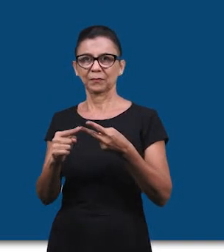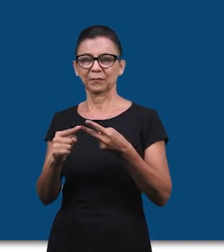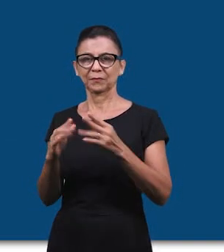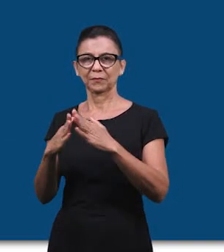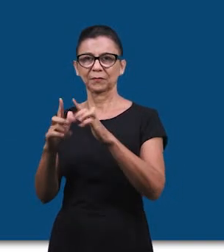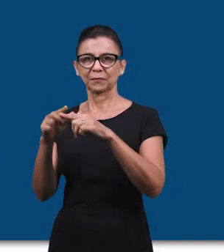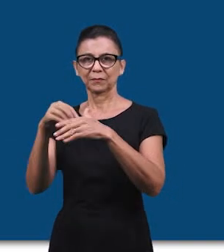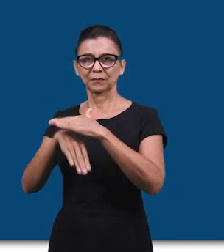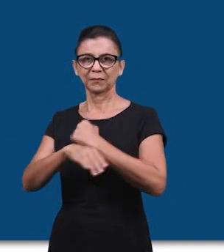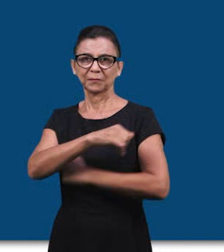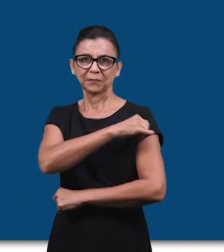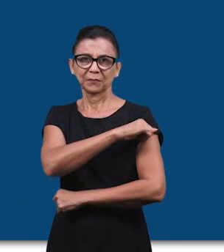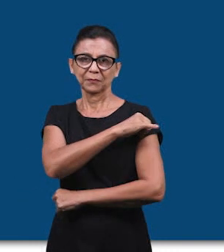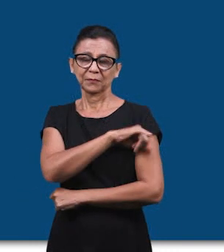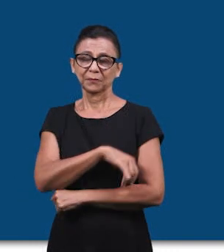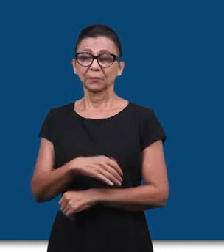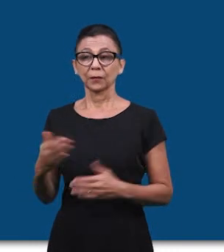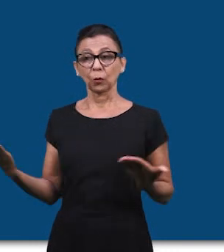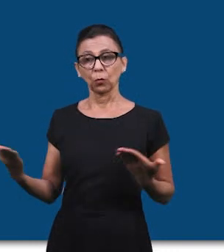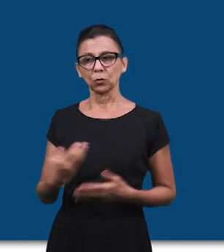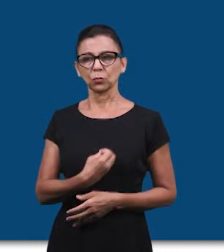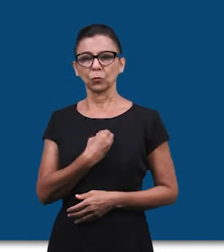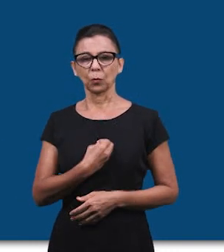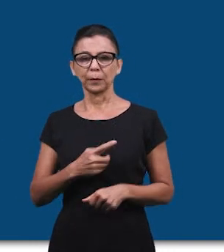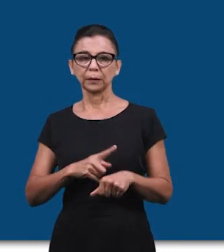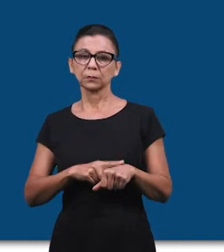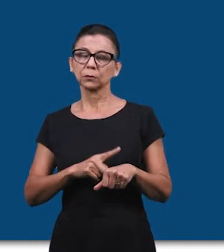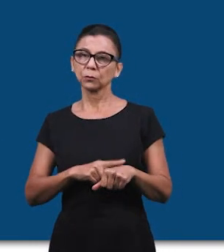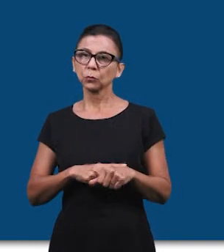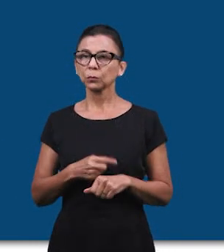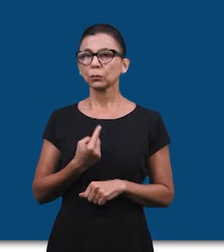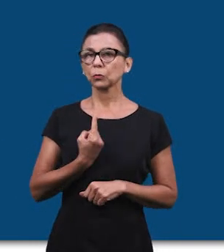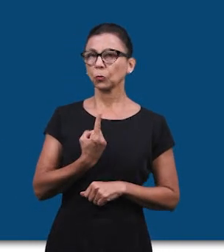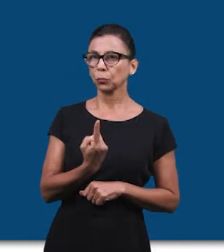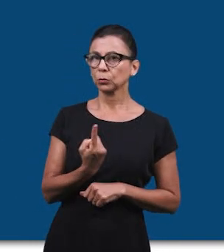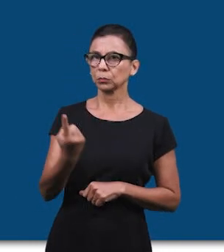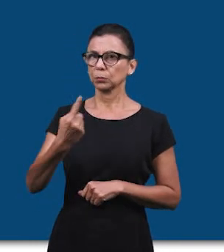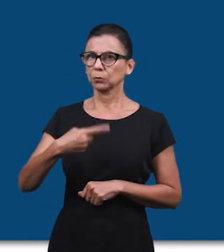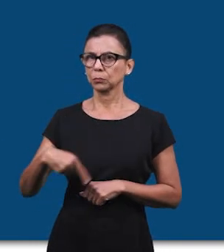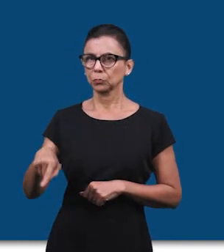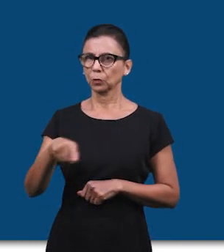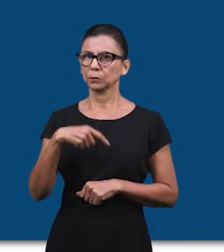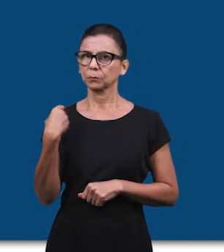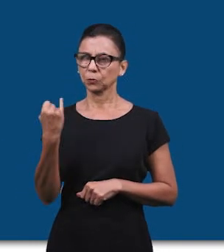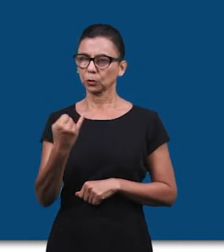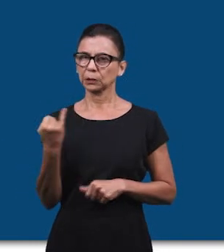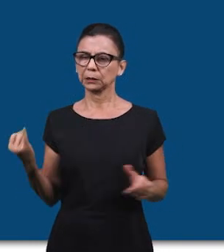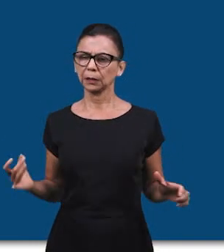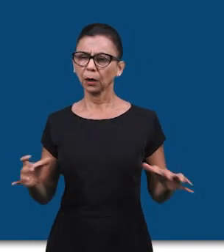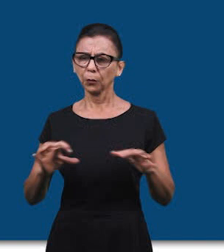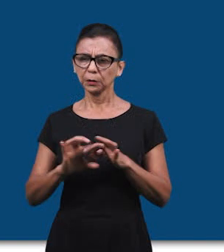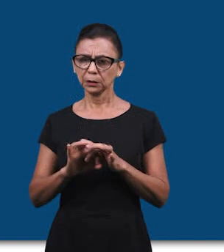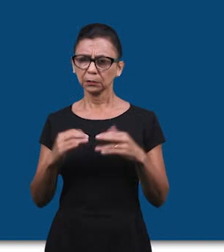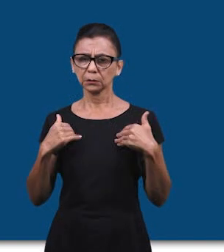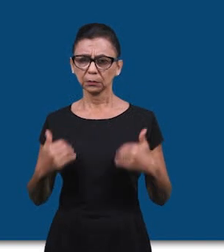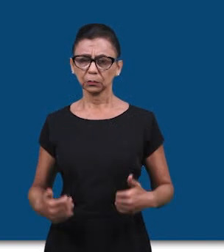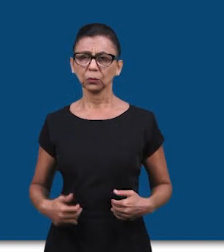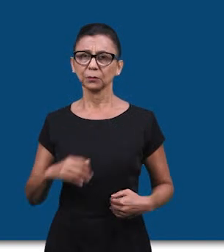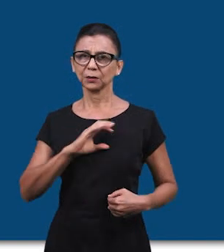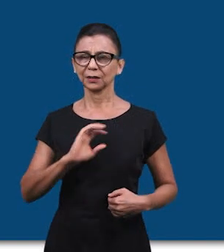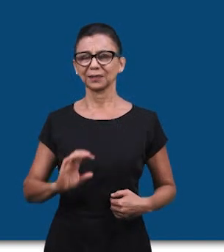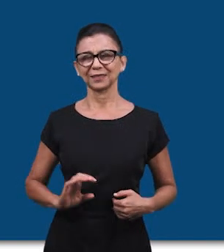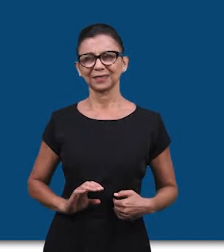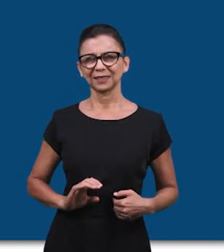момент особенный, и в этот момент нужно быть всем вместе в общении тела Христова. И верою мы знаем,